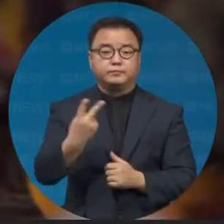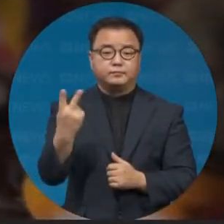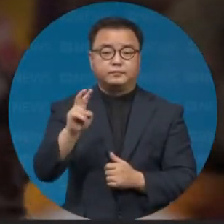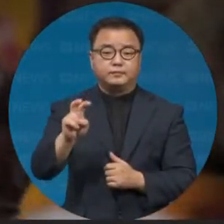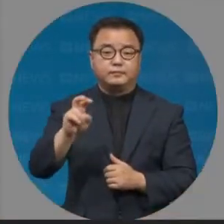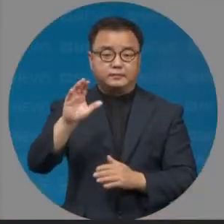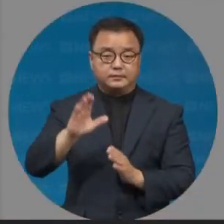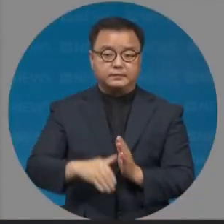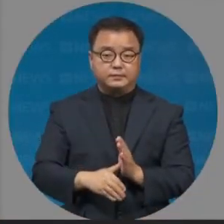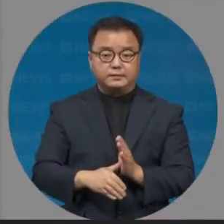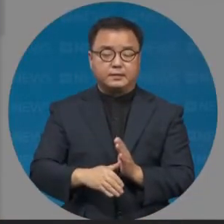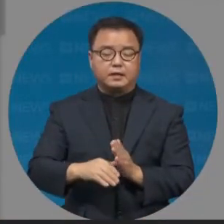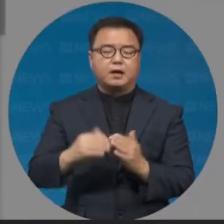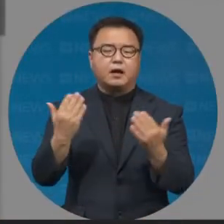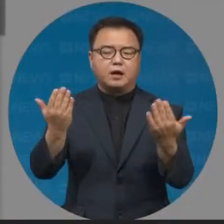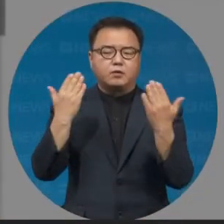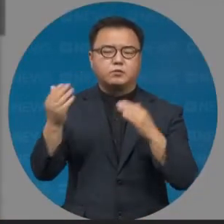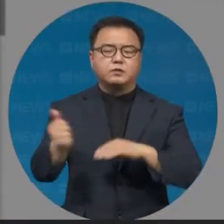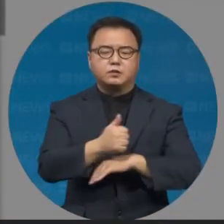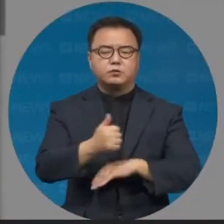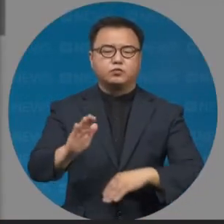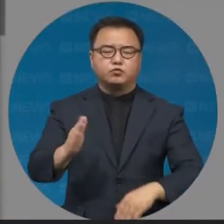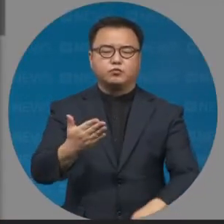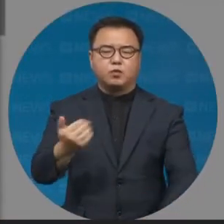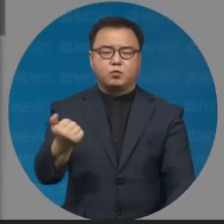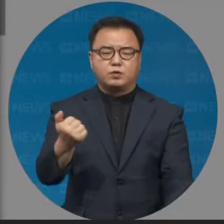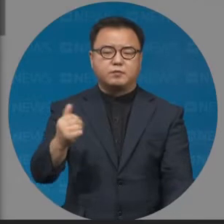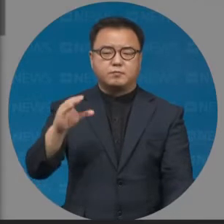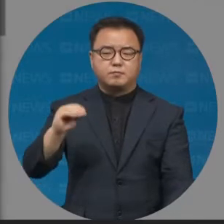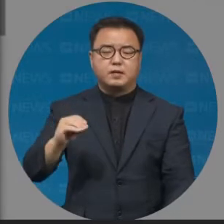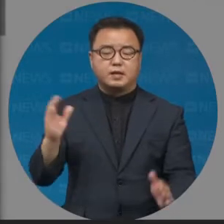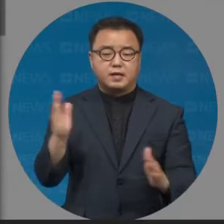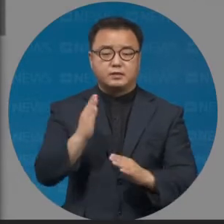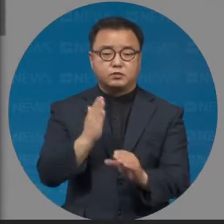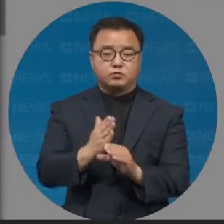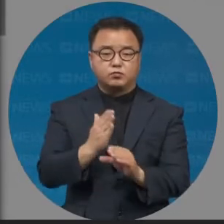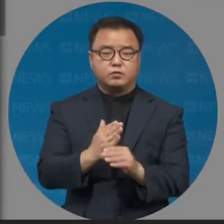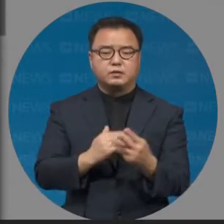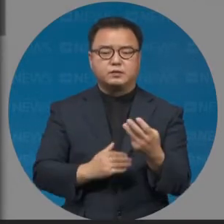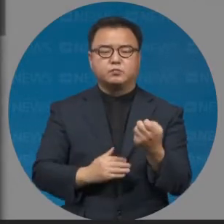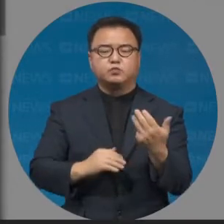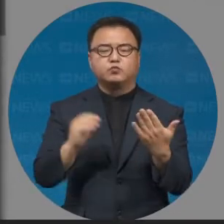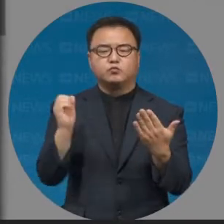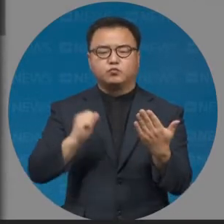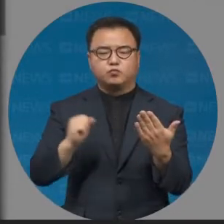2020년에는 학교에 다니는 950만 명의 학생들 중 39%가 여학생이었습니다.